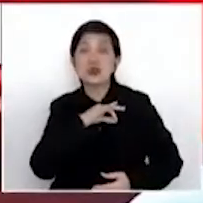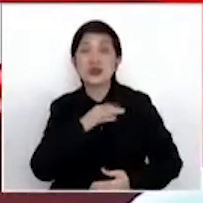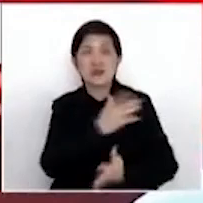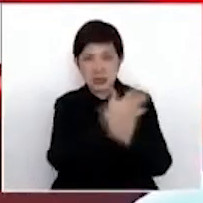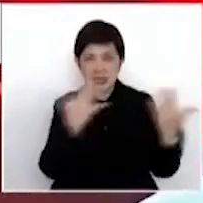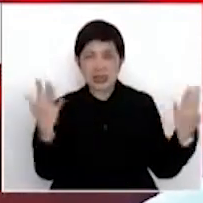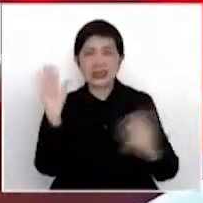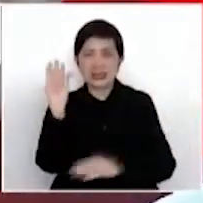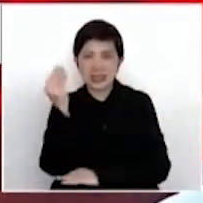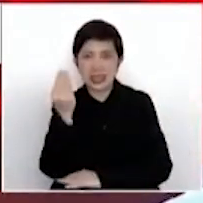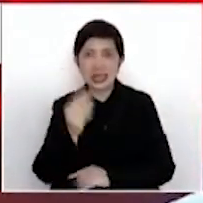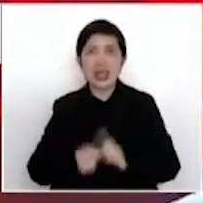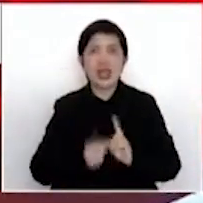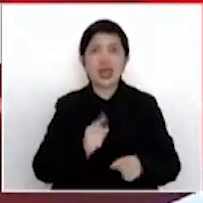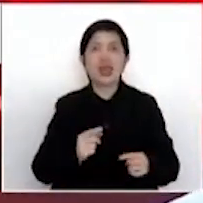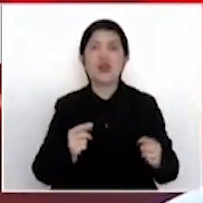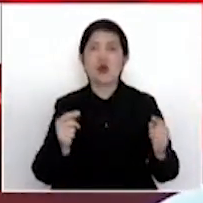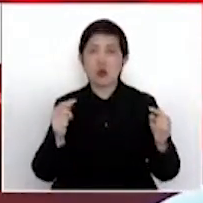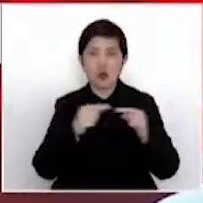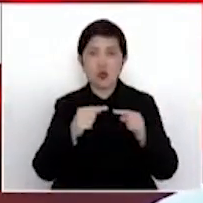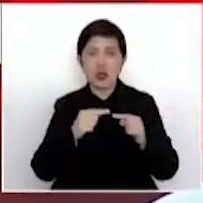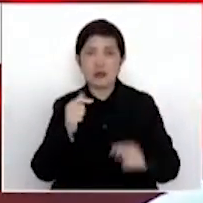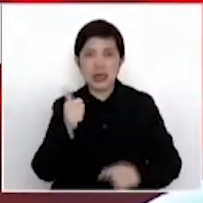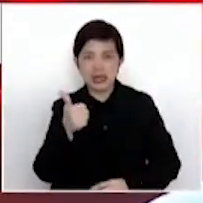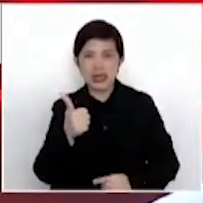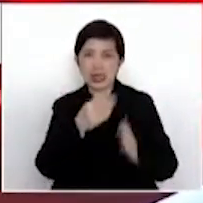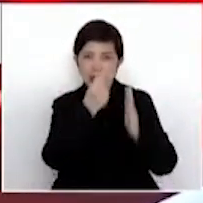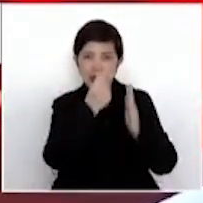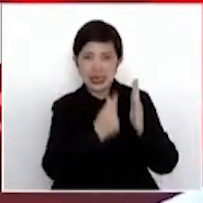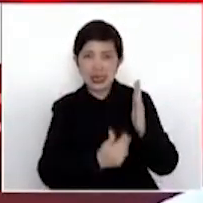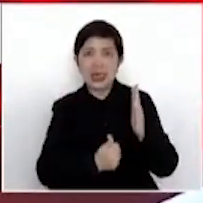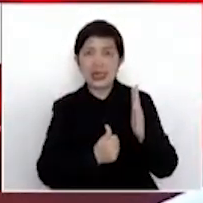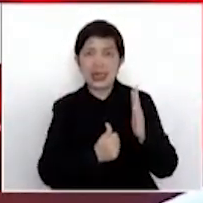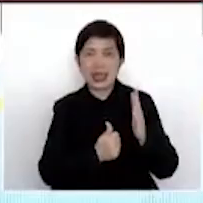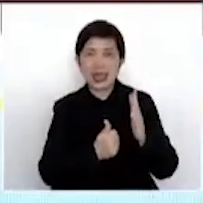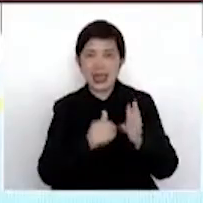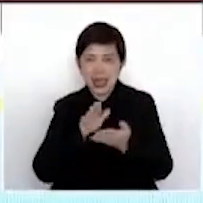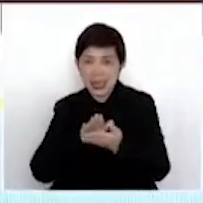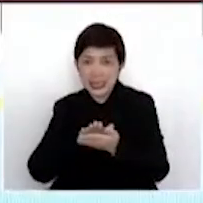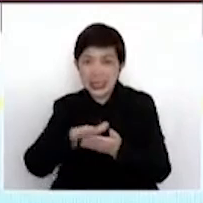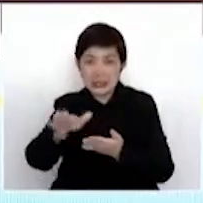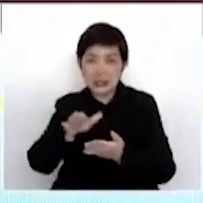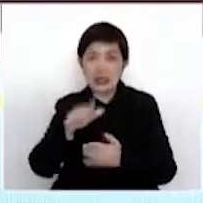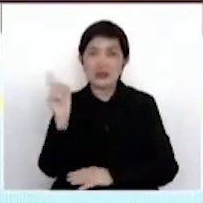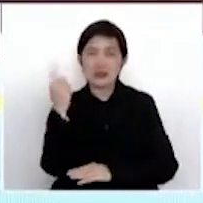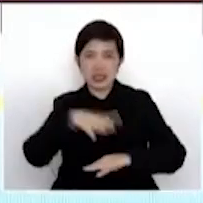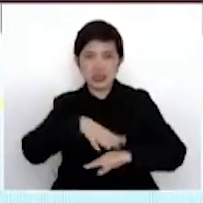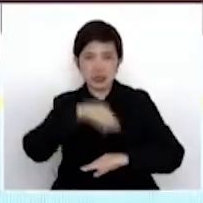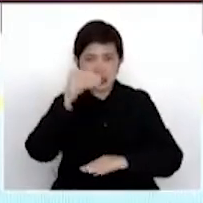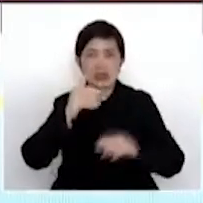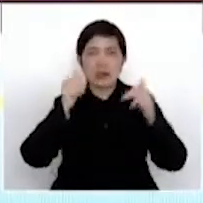Ridwan kalau hubungan Baik dana transfer dari pemerintah pusat akan berlipat-lipat sehingga program Jakarta